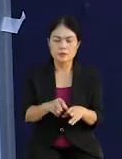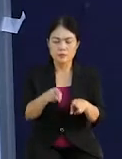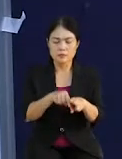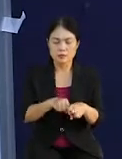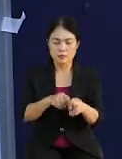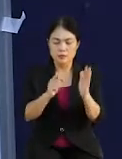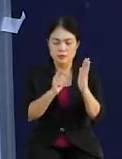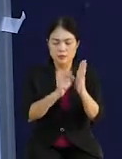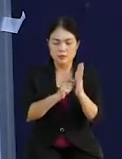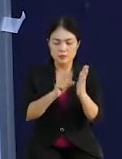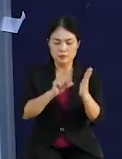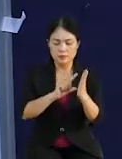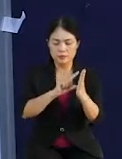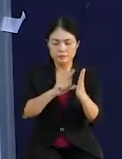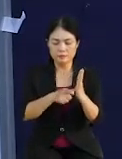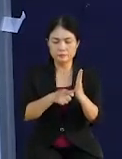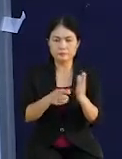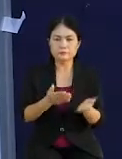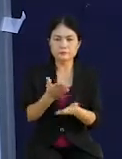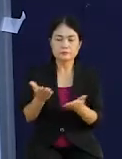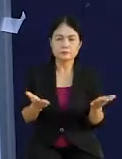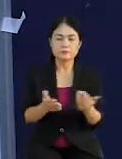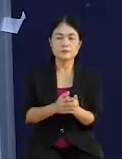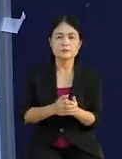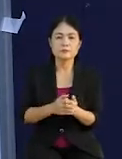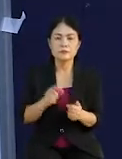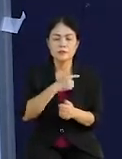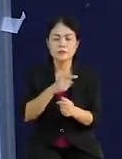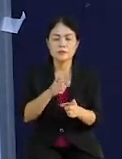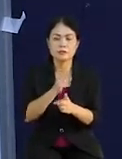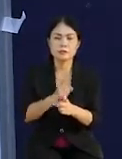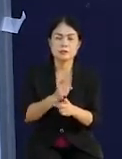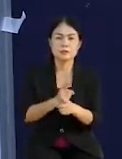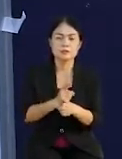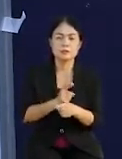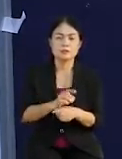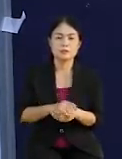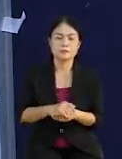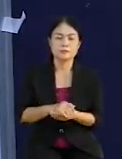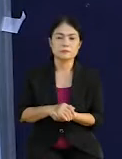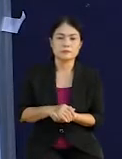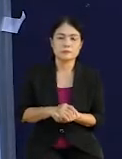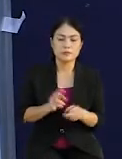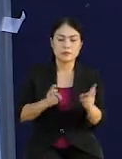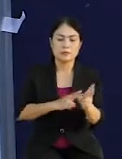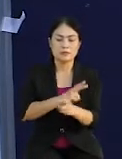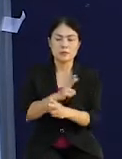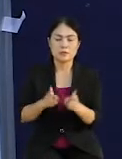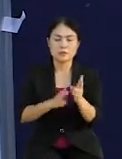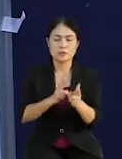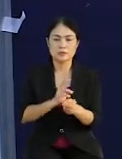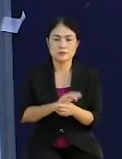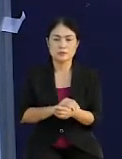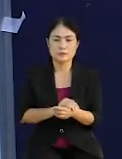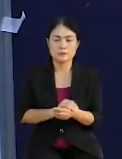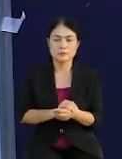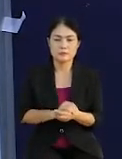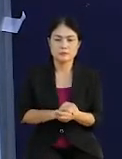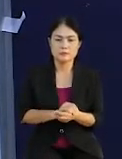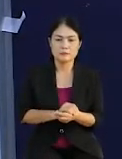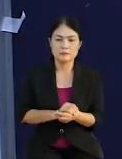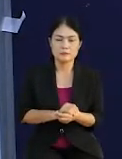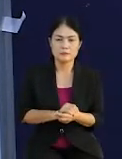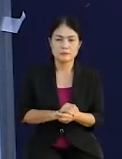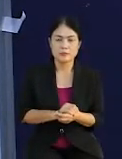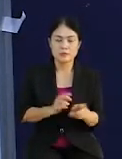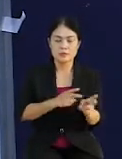đại chiên đọc bỏ dương chẳng mấy bạn cứ dương trời tái bạn rẽ xa chẳng mình hả hói